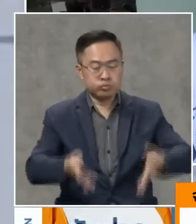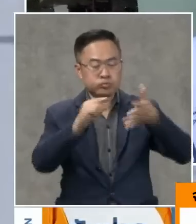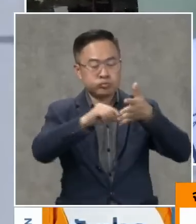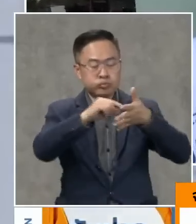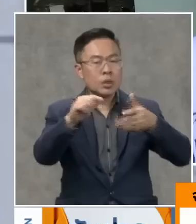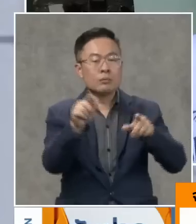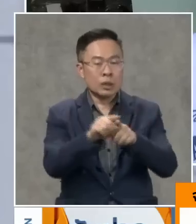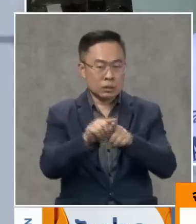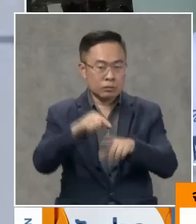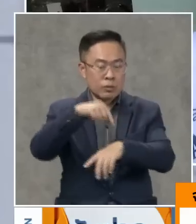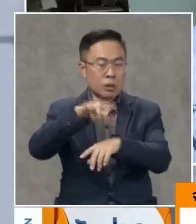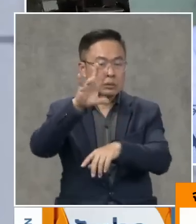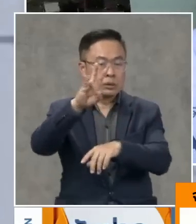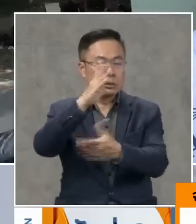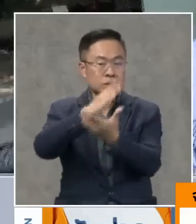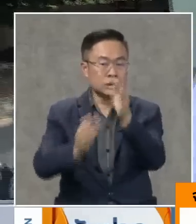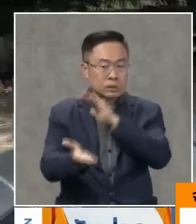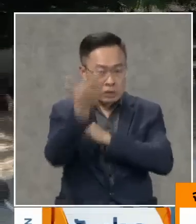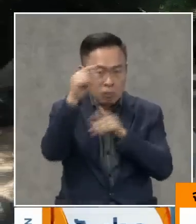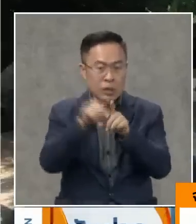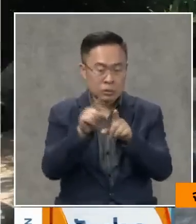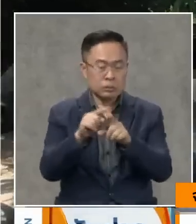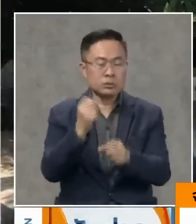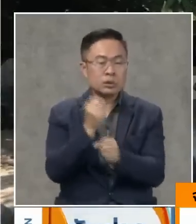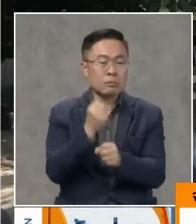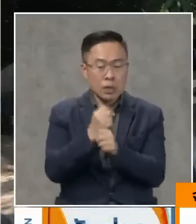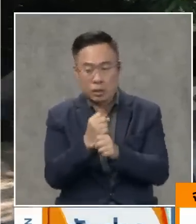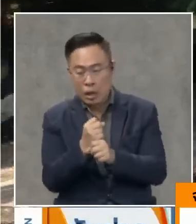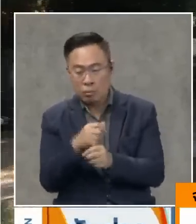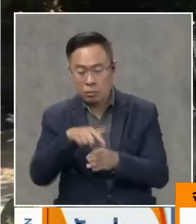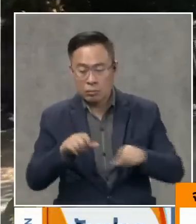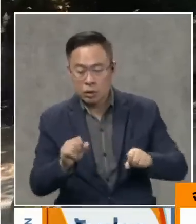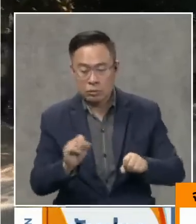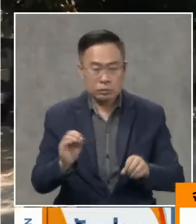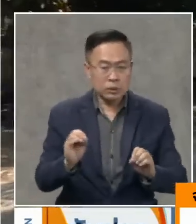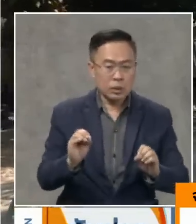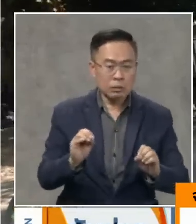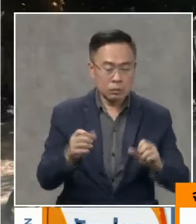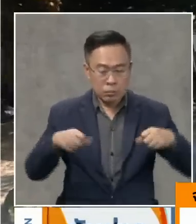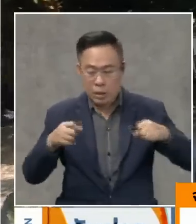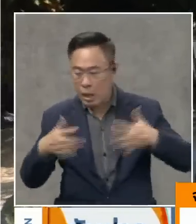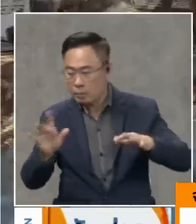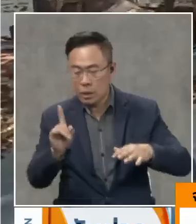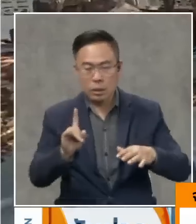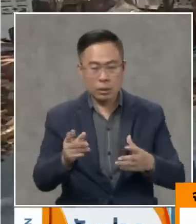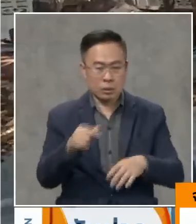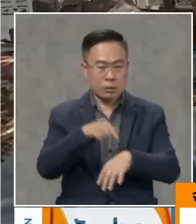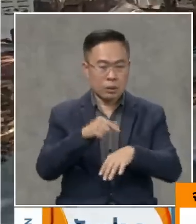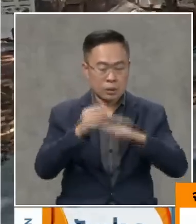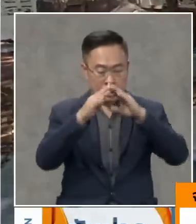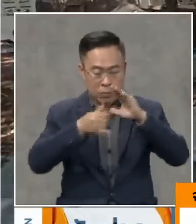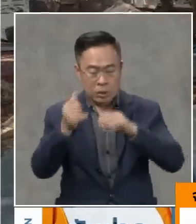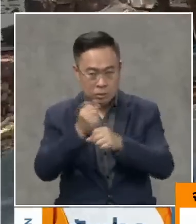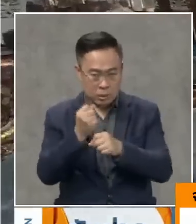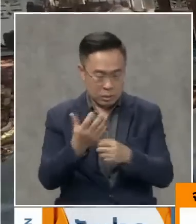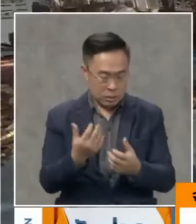งนี้เหมือนกัน ใช่ค่ะจอดตรงนี้ มารู้ตอนเช้าจะไปทำงานแล้ว ใช่ค่ะจะไปทำงานแล้วก็หารถไม่เจอแล้ว เบื้องต้นผู้เสียหายเดินท